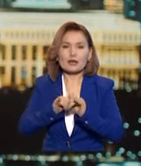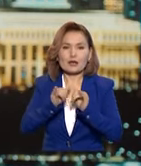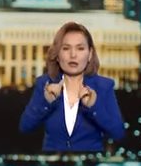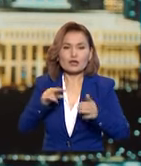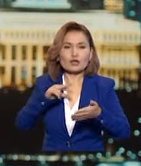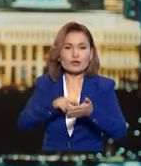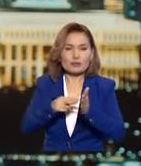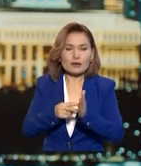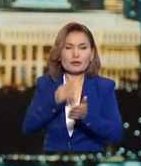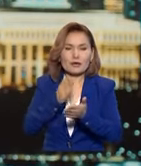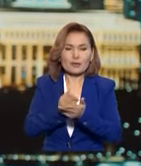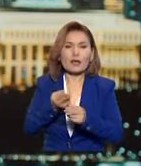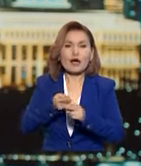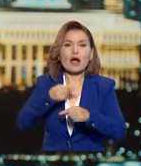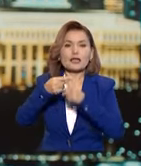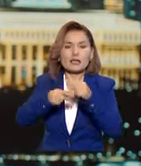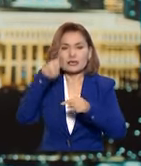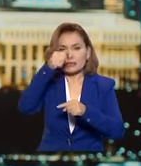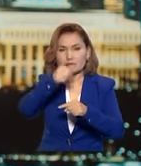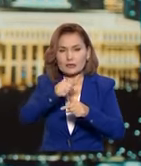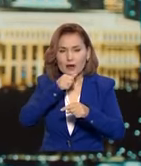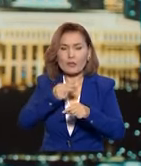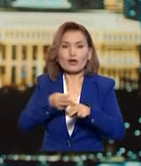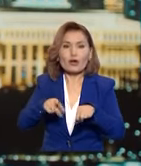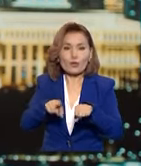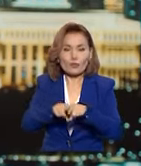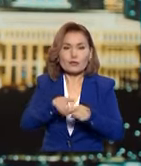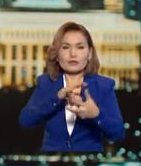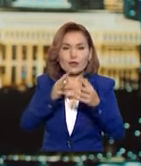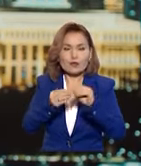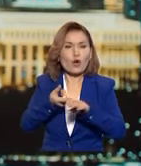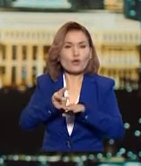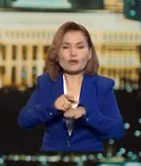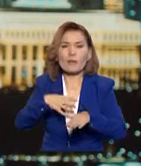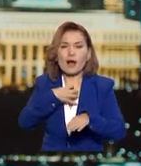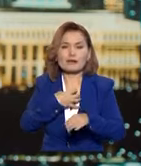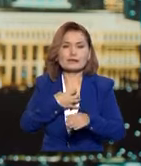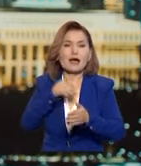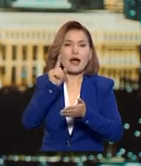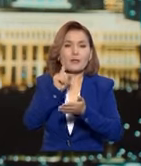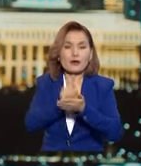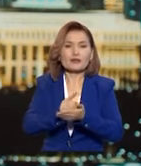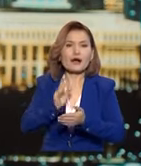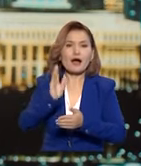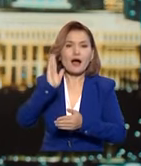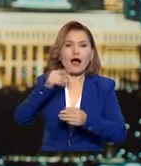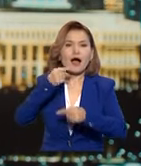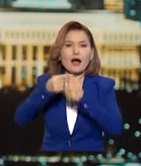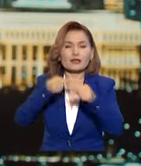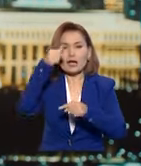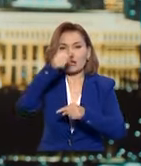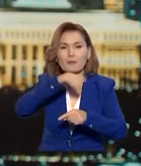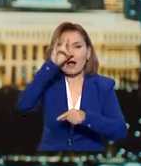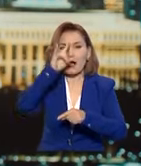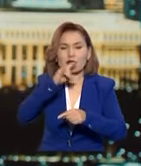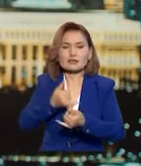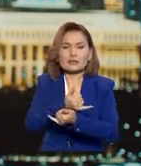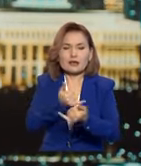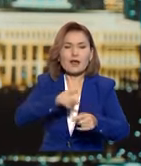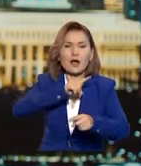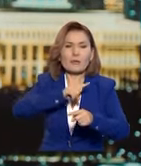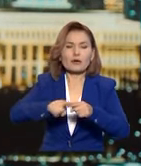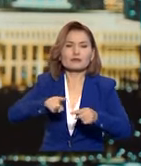бар. Бұл да келесі жылмен сәйкес келетін маңызды міндет. Алдағы жыл еліміз үшін тың